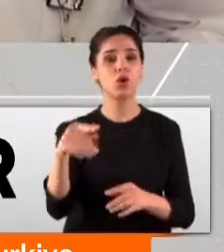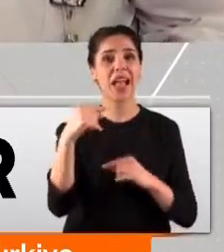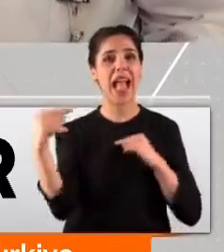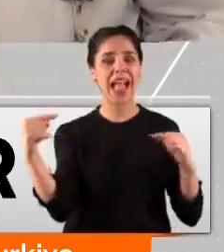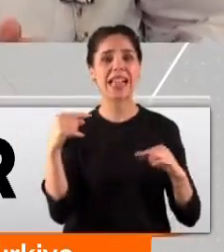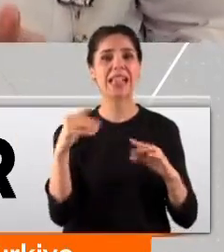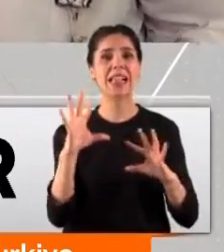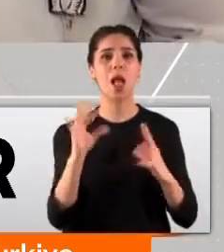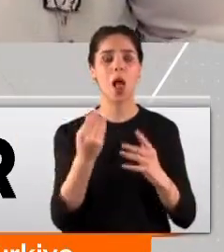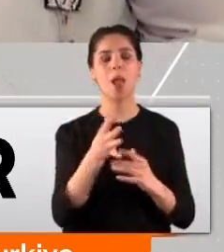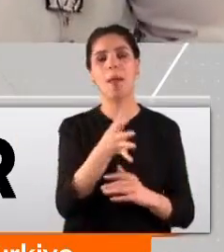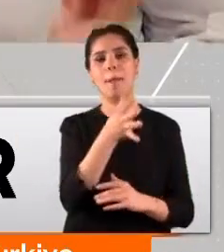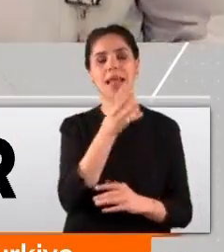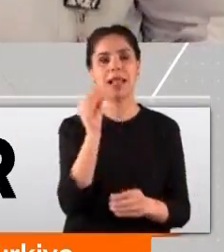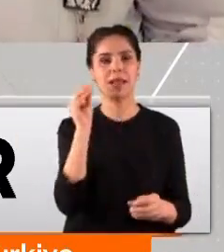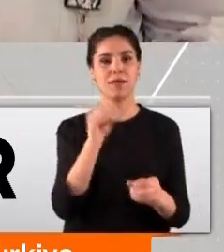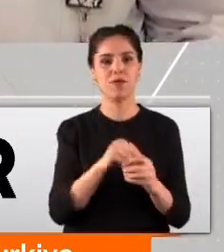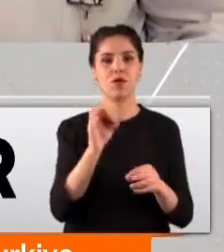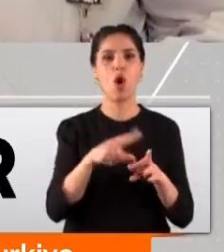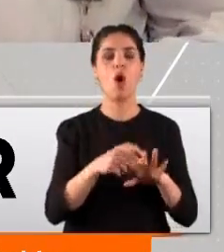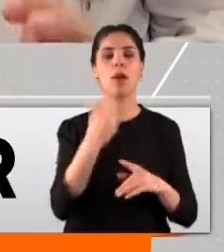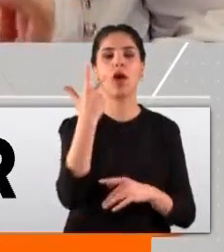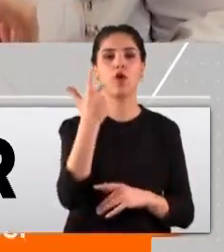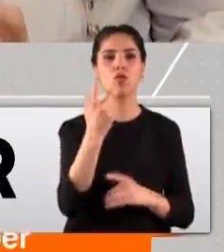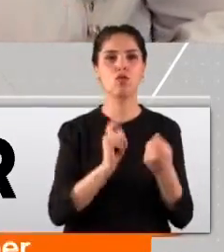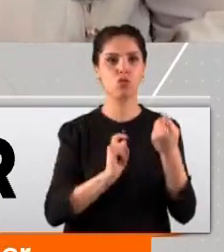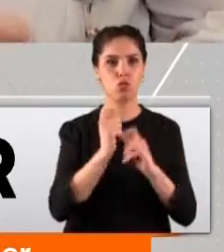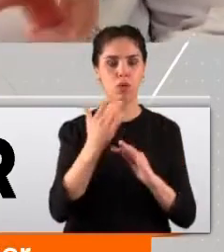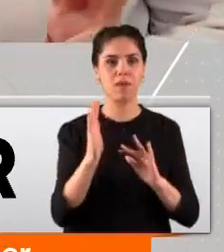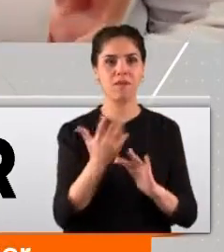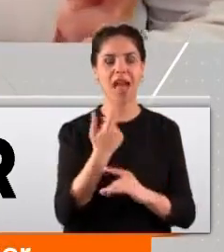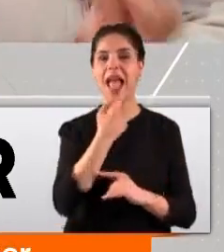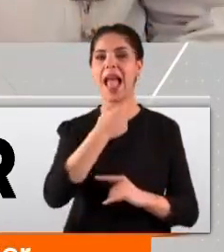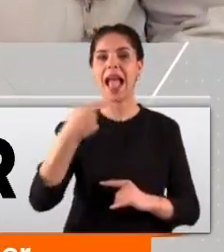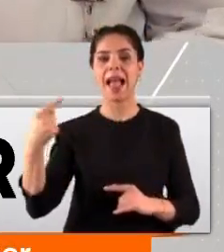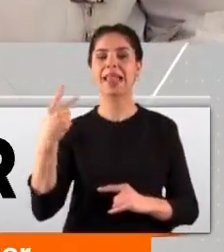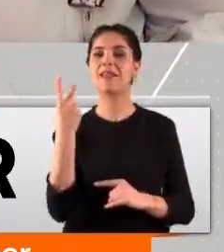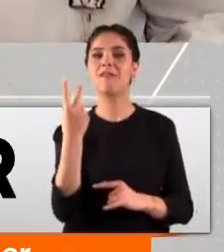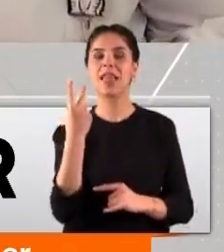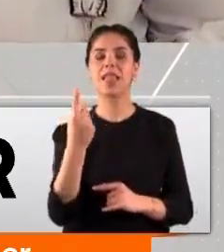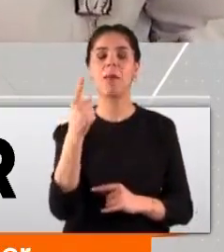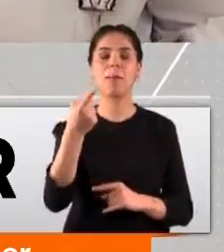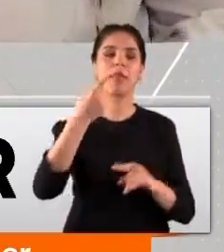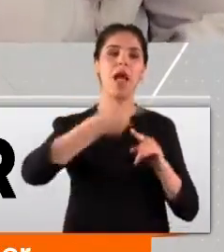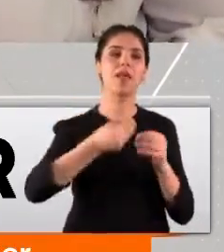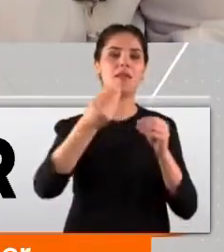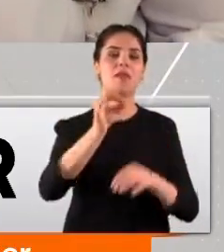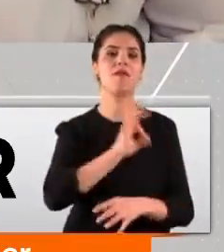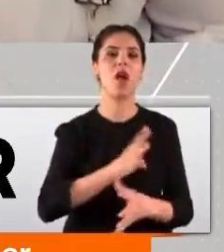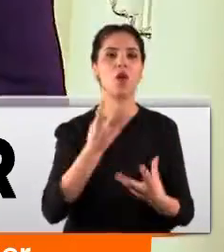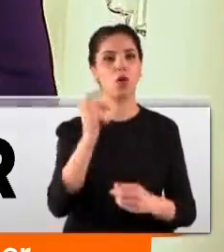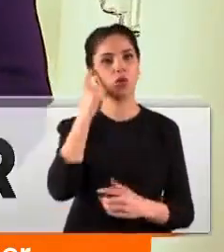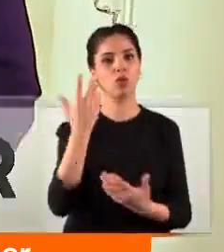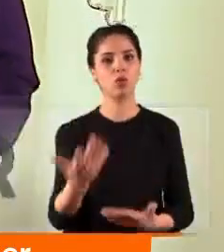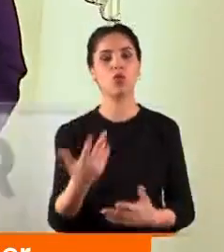eksiklikler gelişebileceğini bildiğimiz için omega 3 kullanımı ya da eksik olan vitaminlerin yerine konulmasında fayda olduğunu